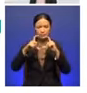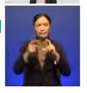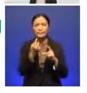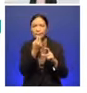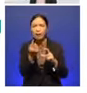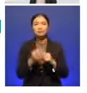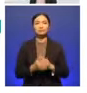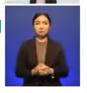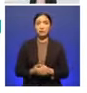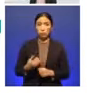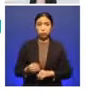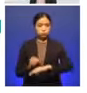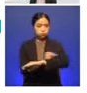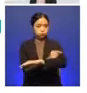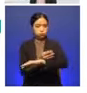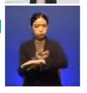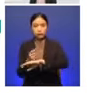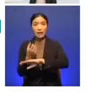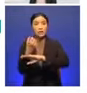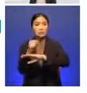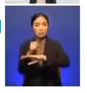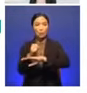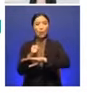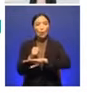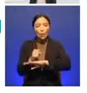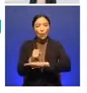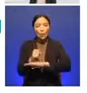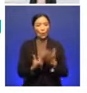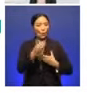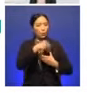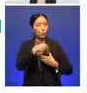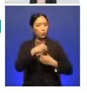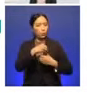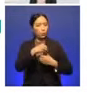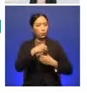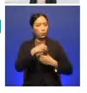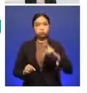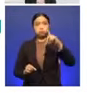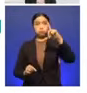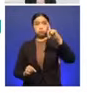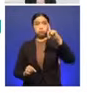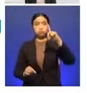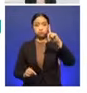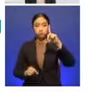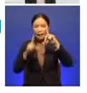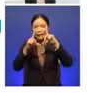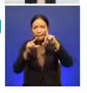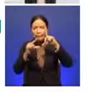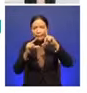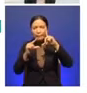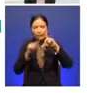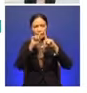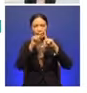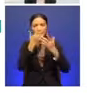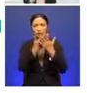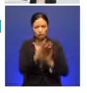ก็คือมีรายได้มากกว่าค่าใช้จ่ายมากที่สุดเนี่ยจะอยู่เฉพาะดีไซน์ที่10เท่านั้นที่จะมีเงินเหลือเดือนนึงประมาณเกือบ 20,000